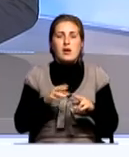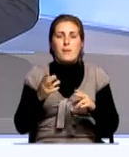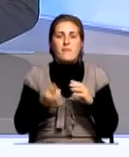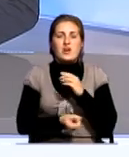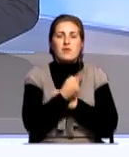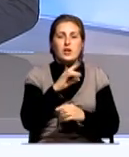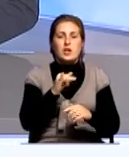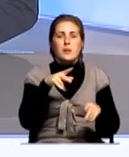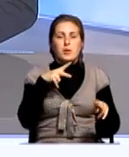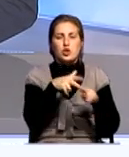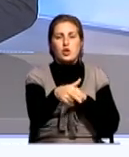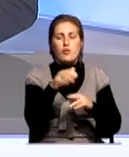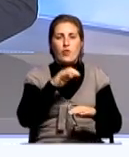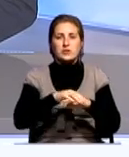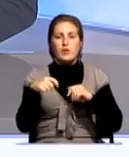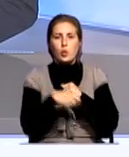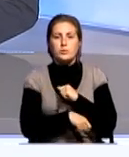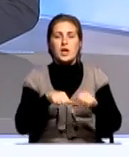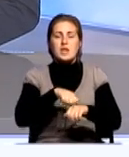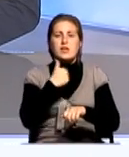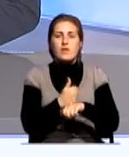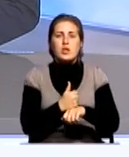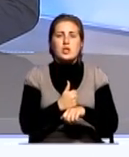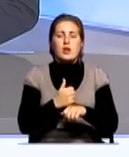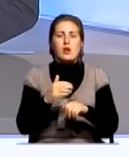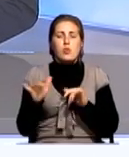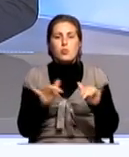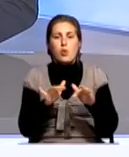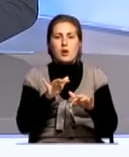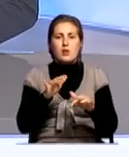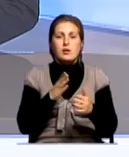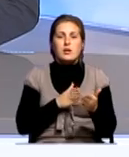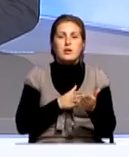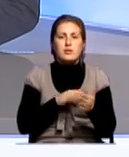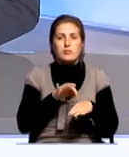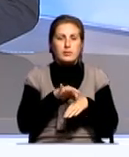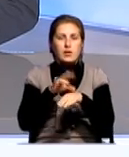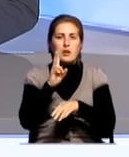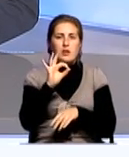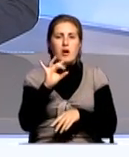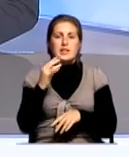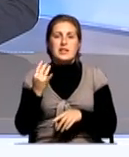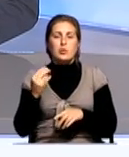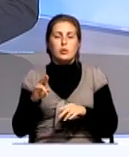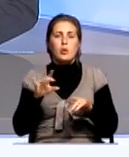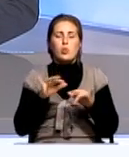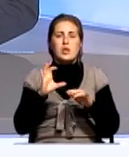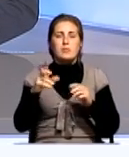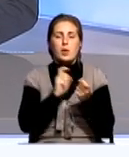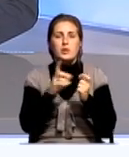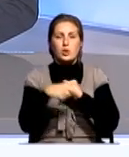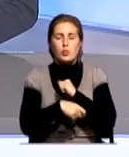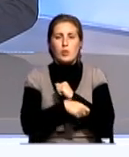пересечению фактов коррупции основополагающей ролью является координационная роль прокуратуры в борьбе с коррупцией что предполагает